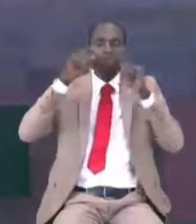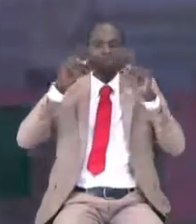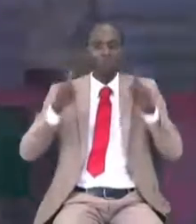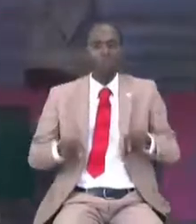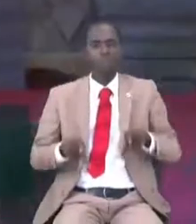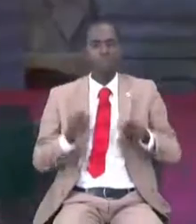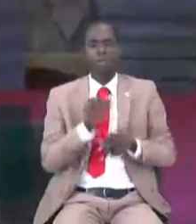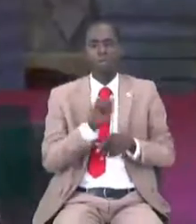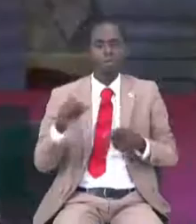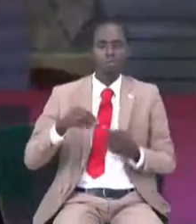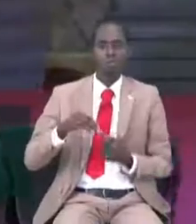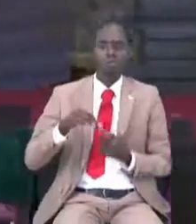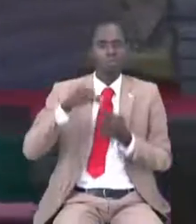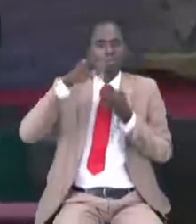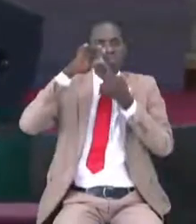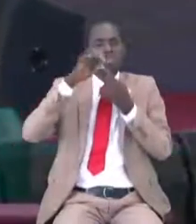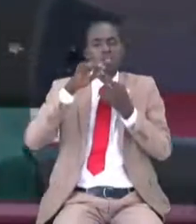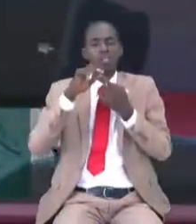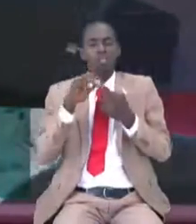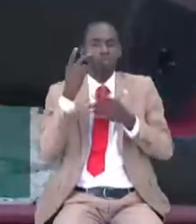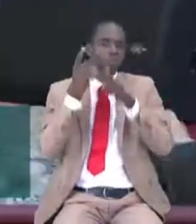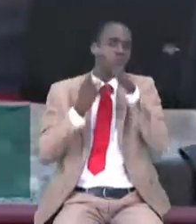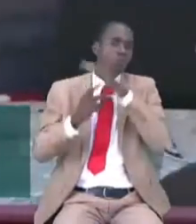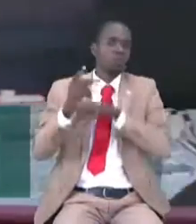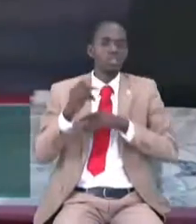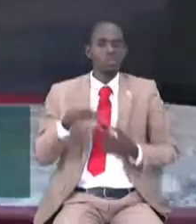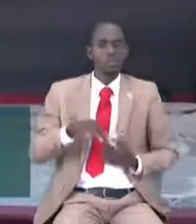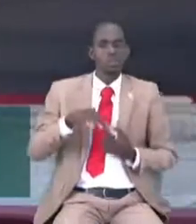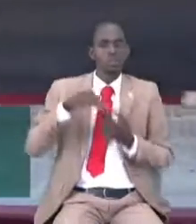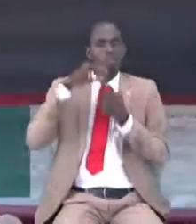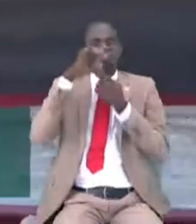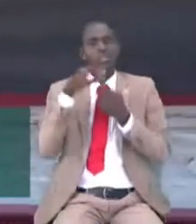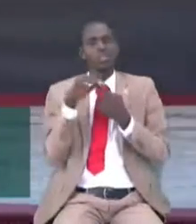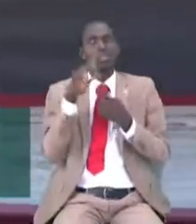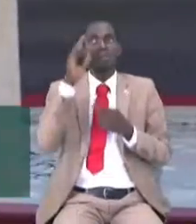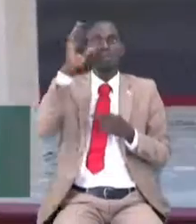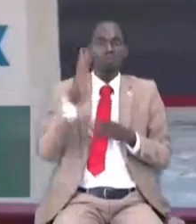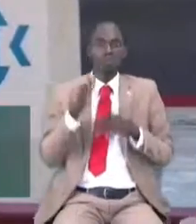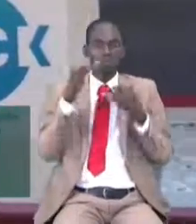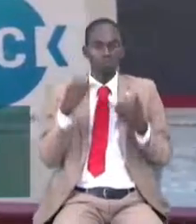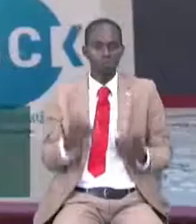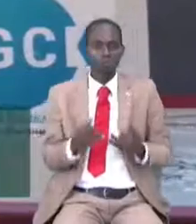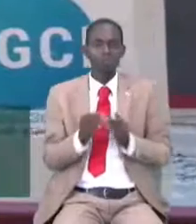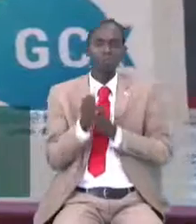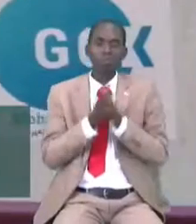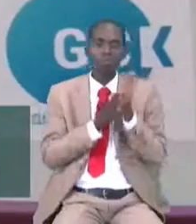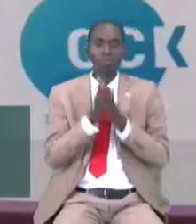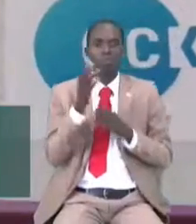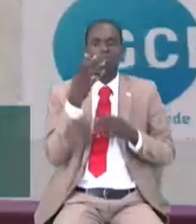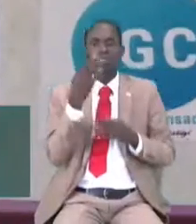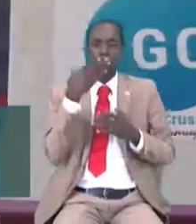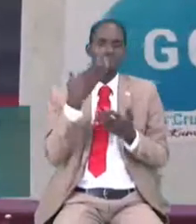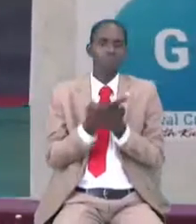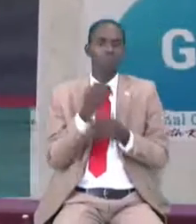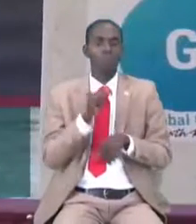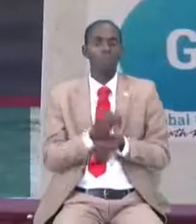et zélé pour les bonnes œuvres. Je prie que toutes ces révélations sur le